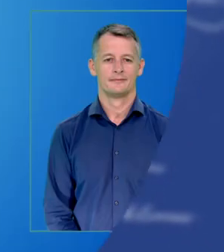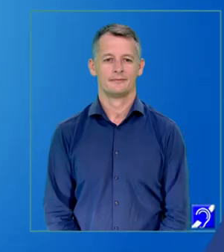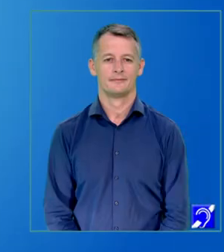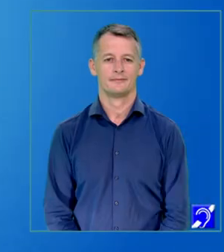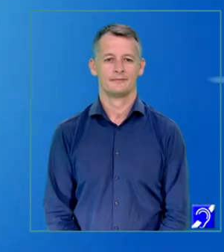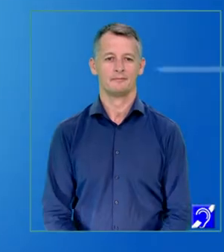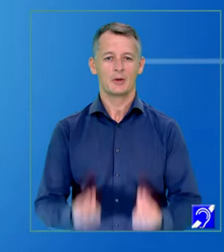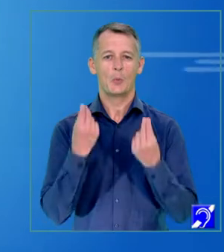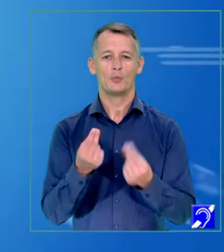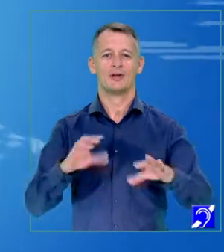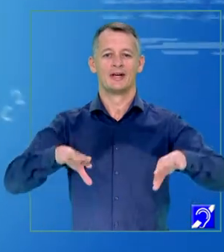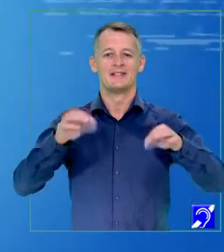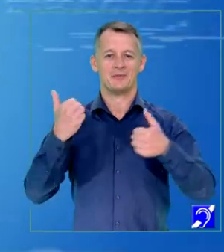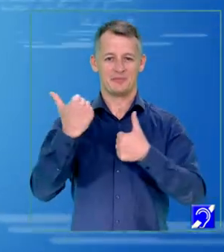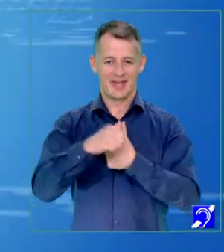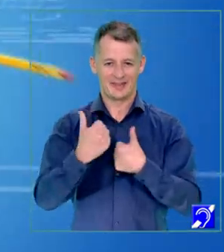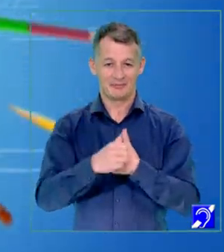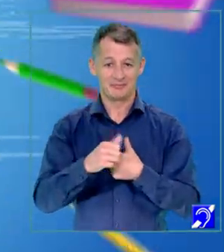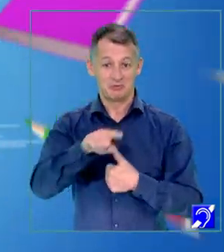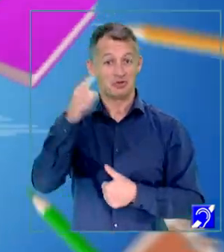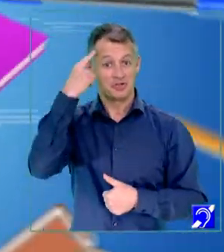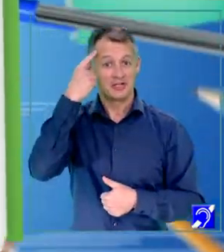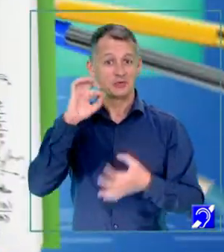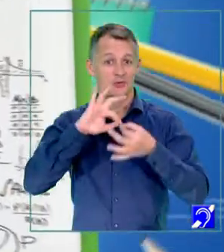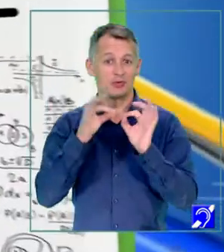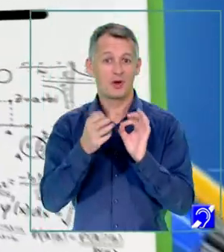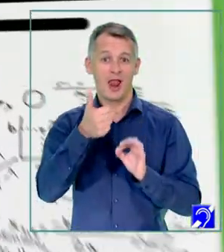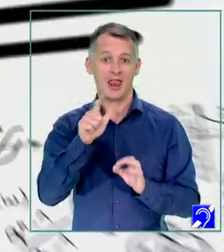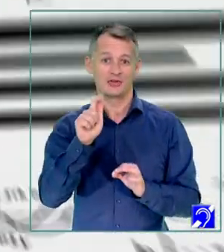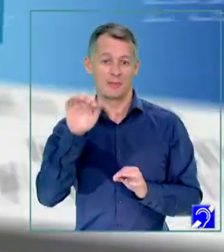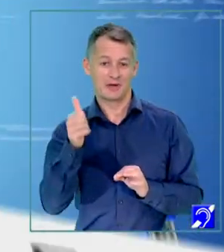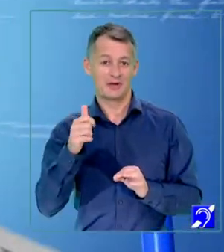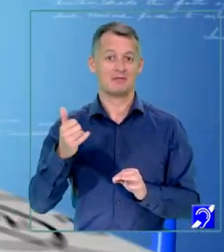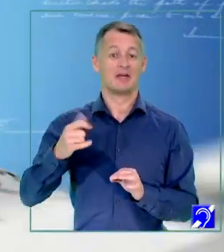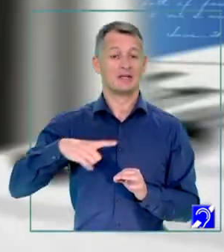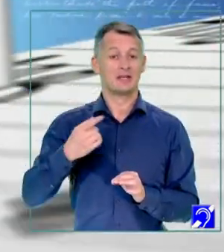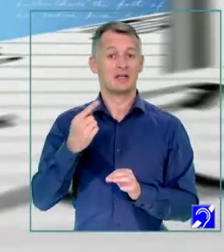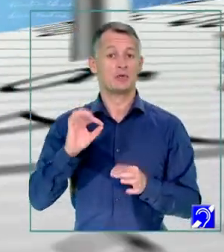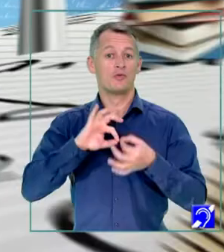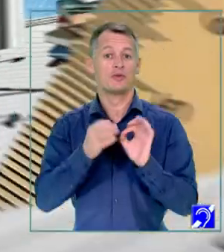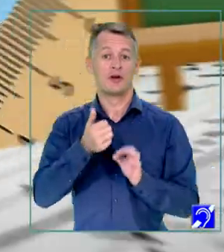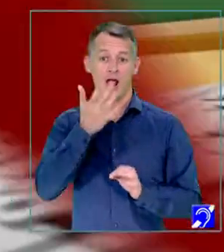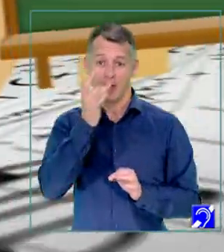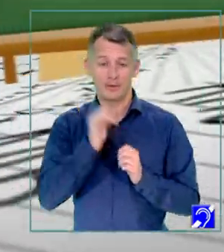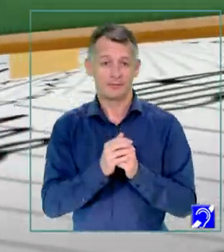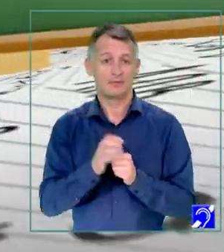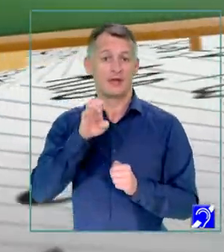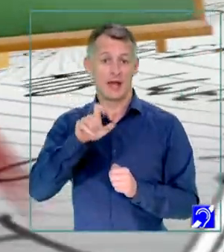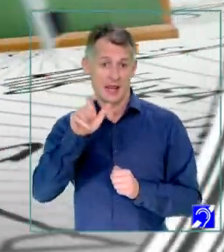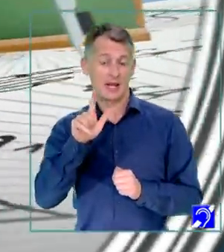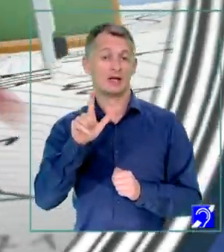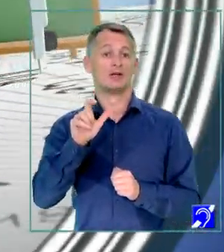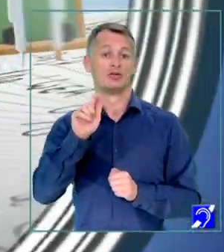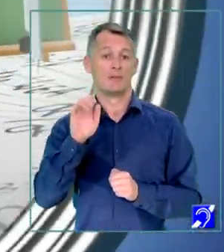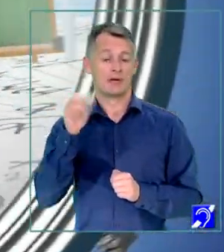pfai de fi prieteni chiar că termenul de algebră provine dintr un cuvânt are absolut bra este denumirea folosită